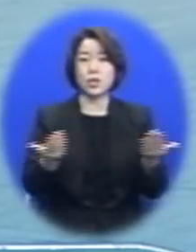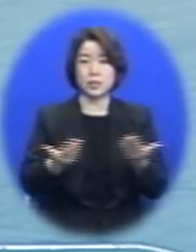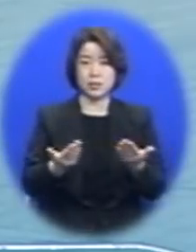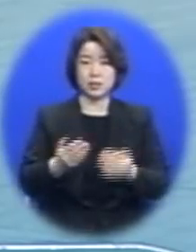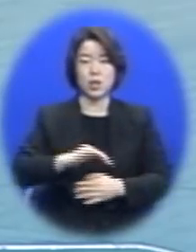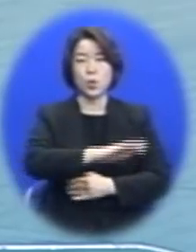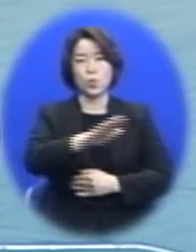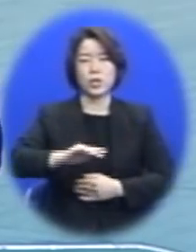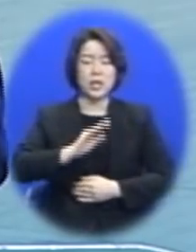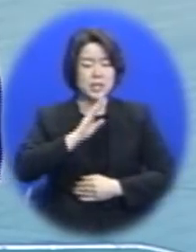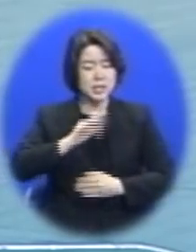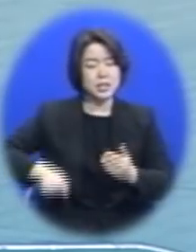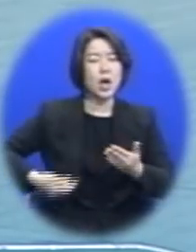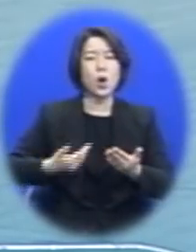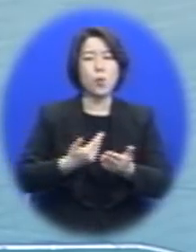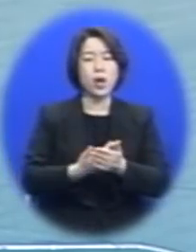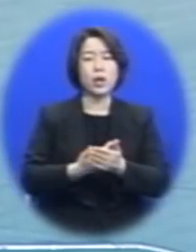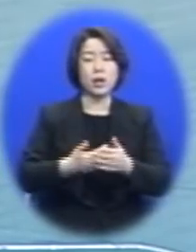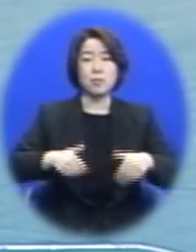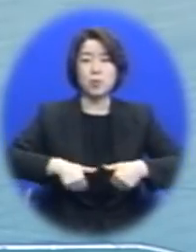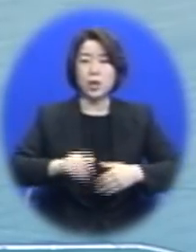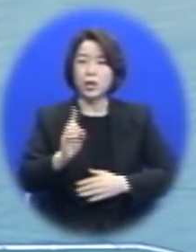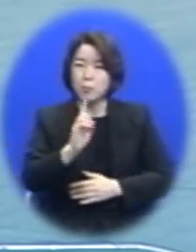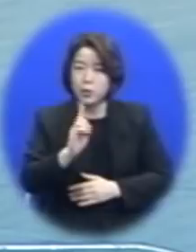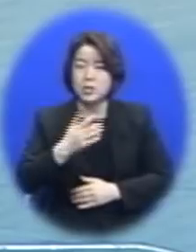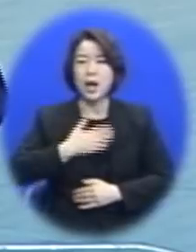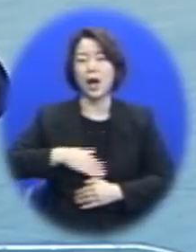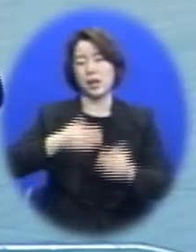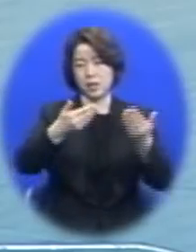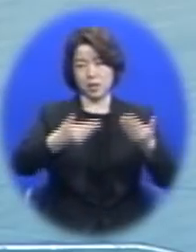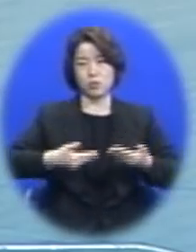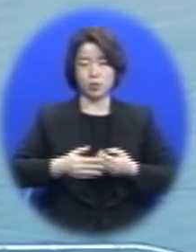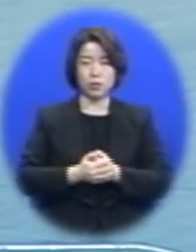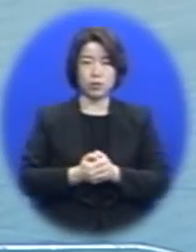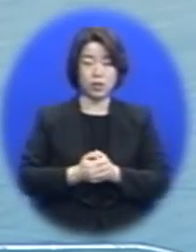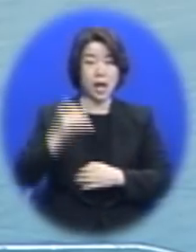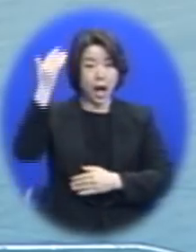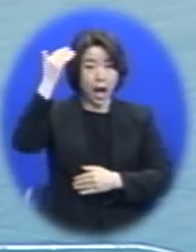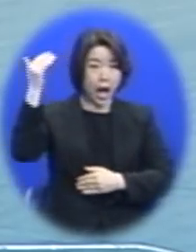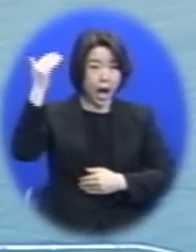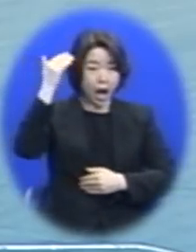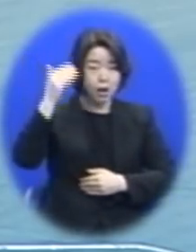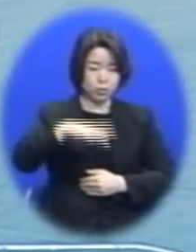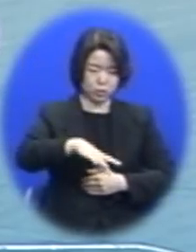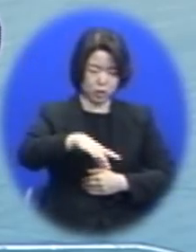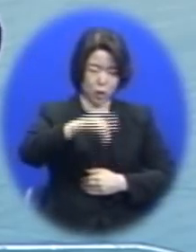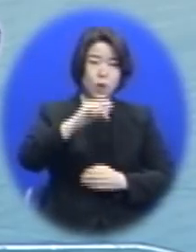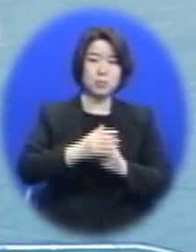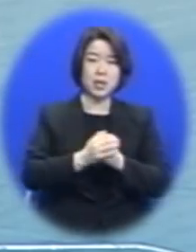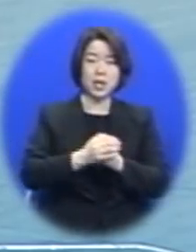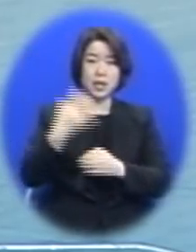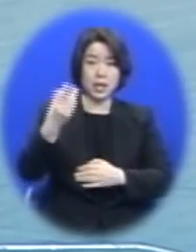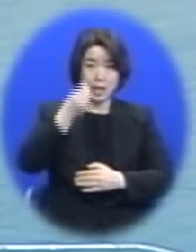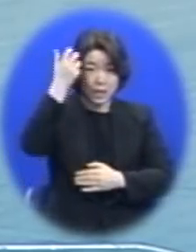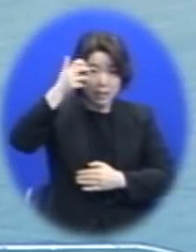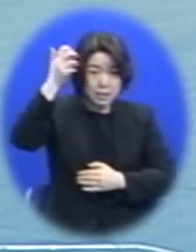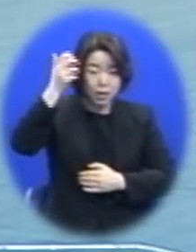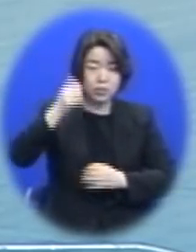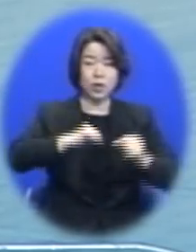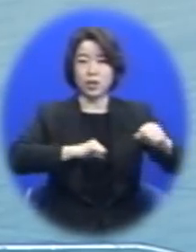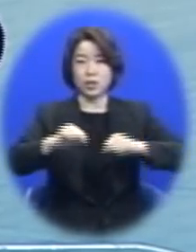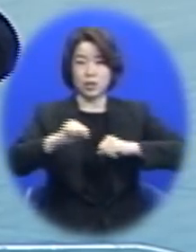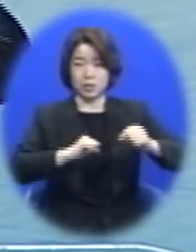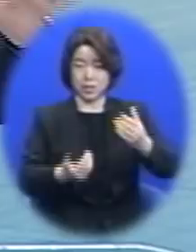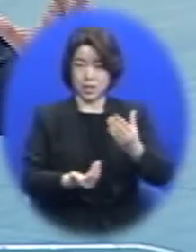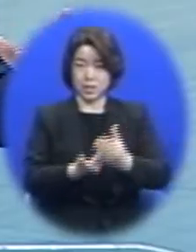회개 해야 될 것이 무엇인지 알게 하는 것입니다 우리 한국 초창기 성령의 역사가 일어나서